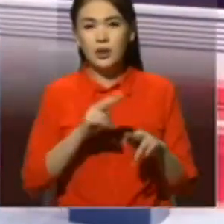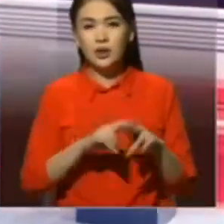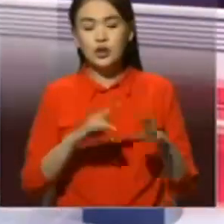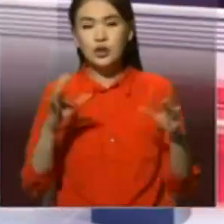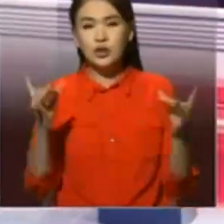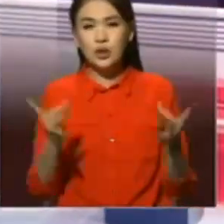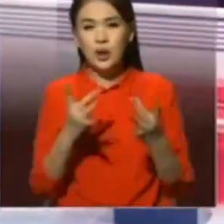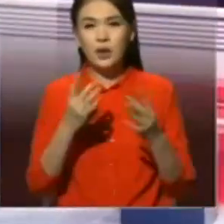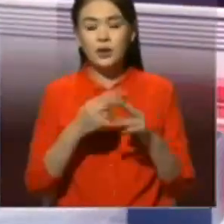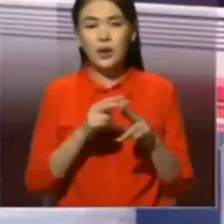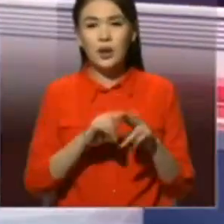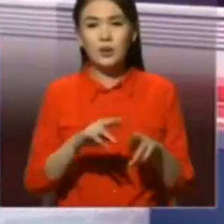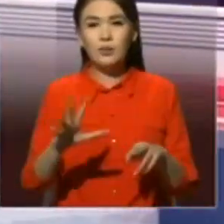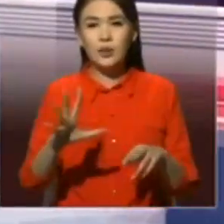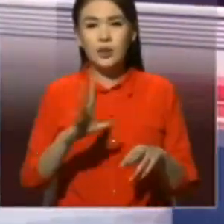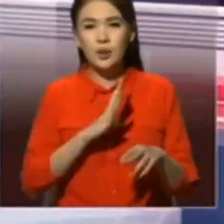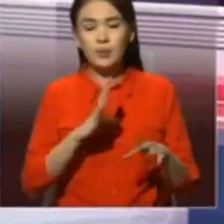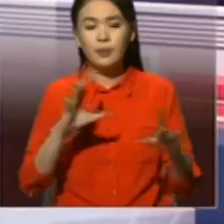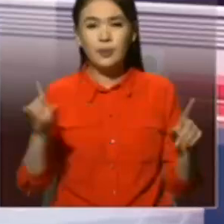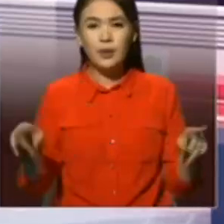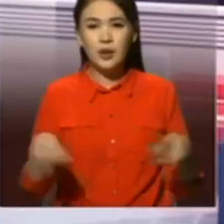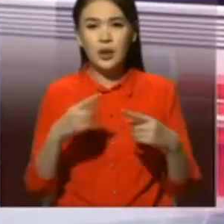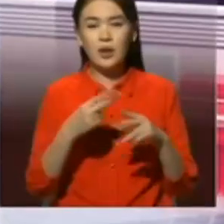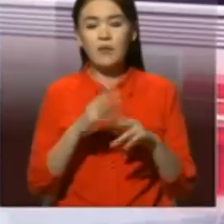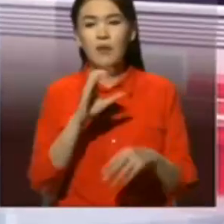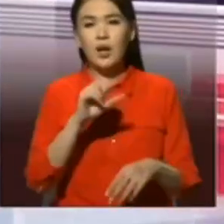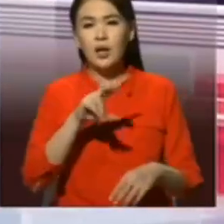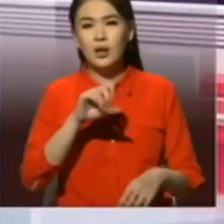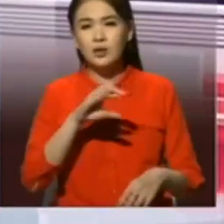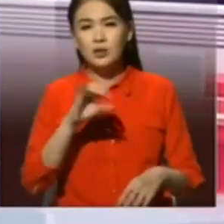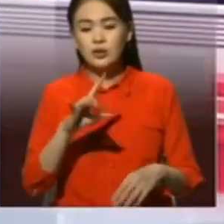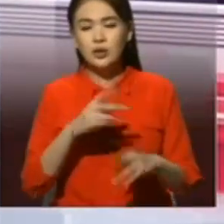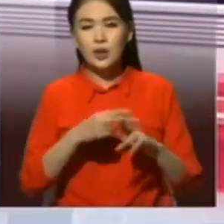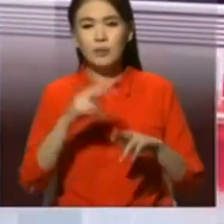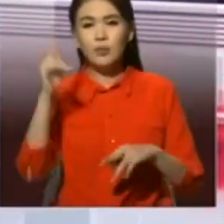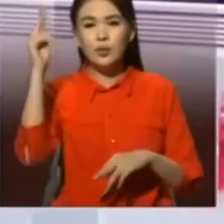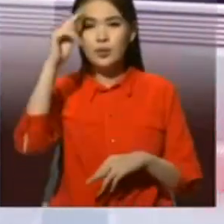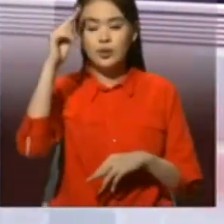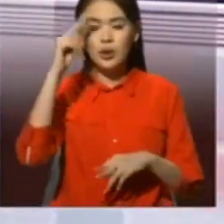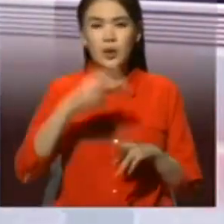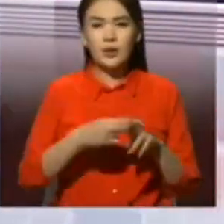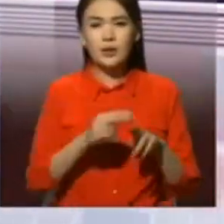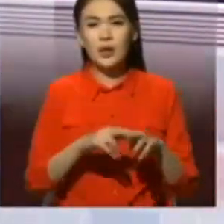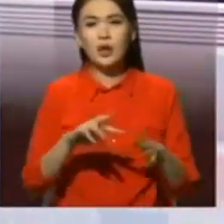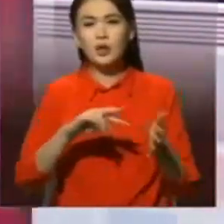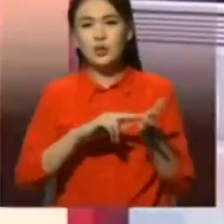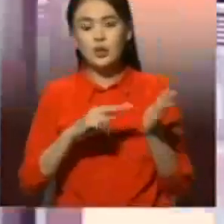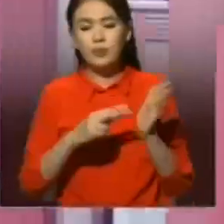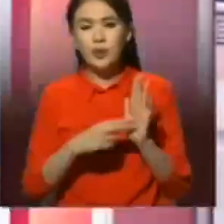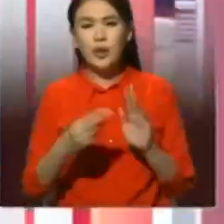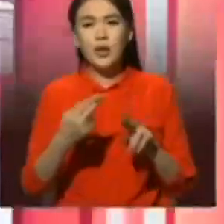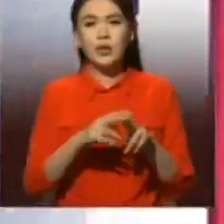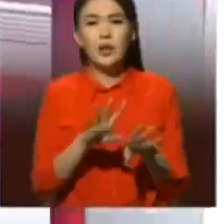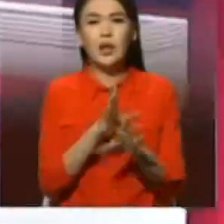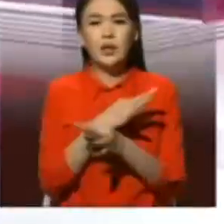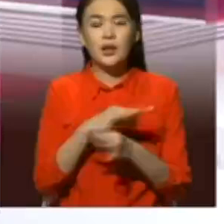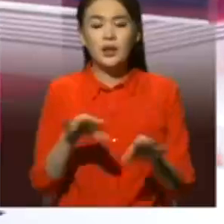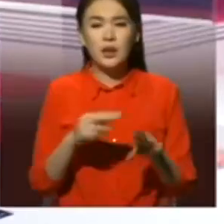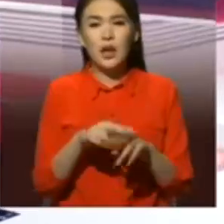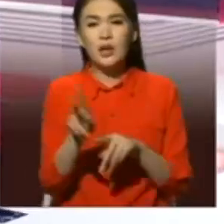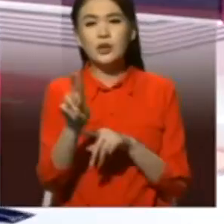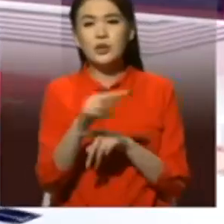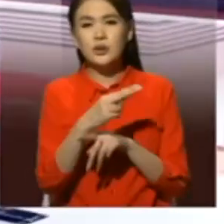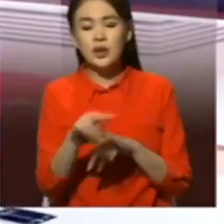шаңырақ шығармашылық байқауы, бірлік әлеуметтік волонтерлық жобасы, білім беру волонтерлік жобасы, еріктілер жұмысы қойымды,